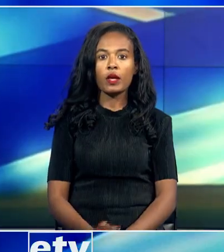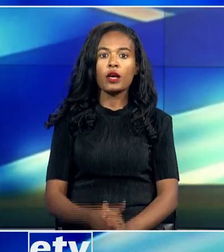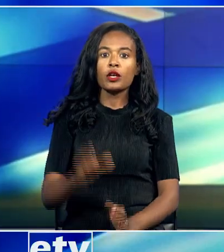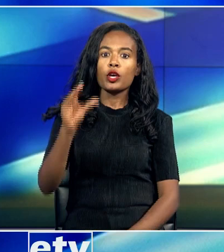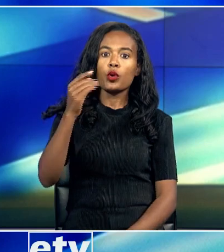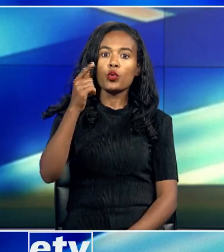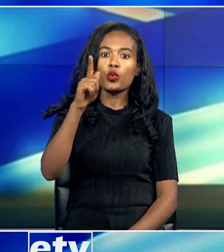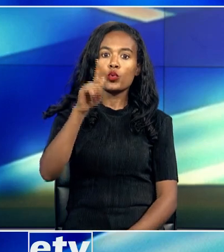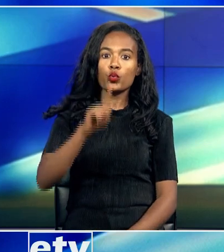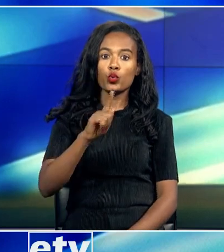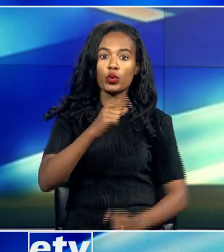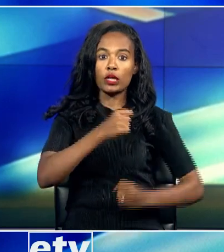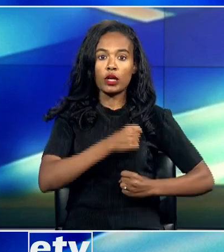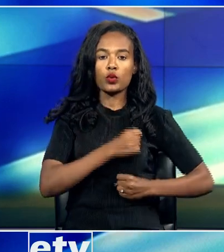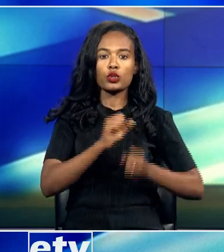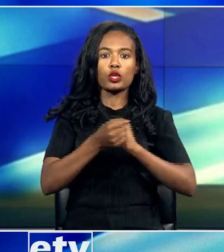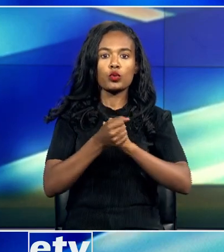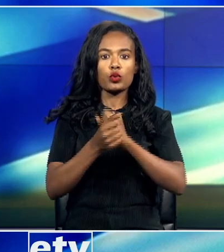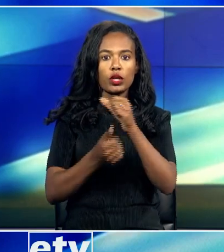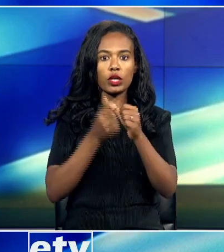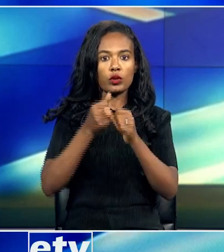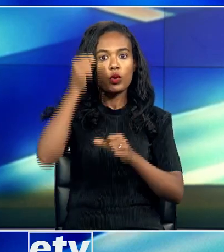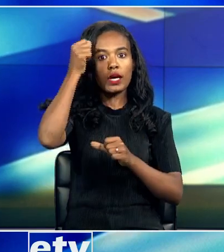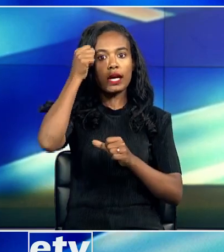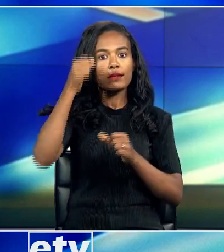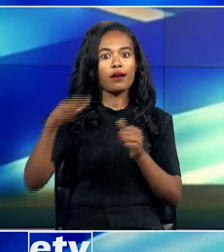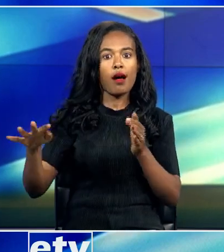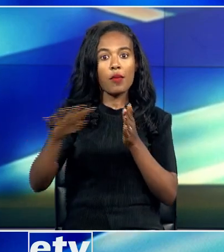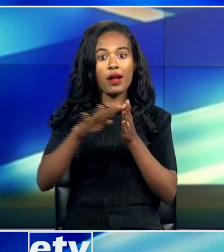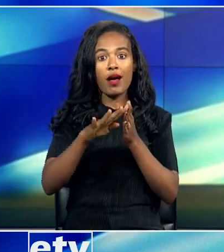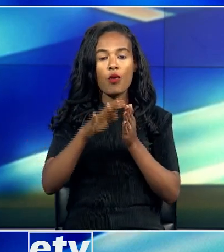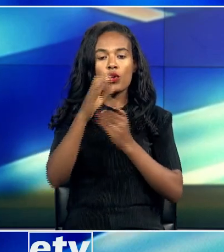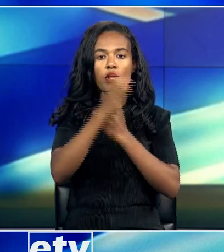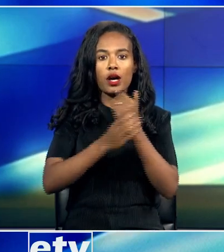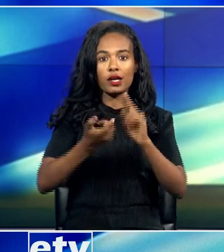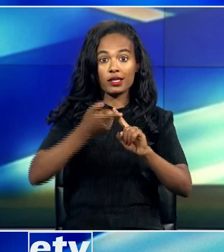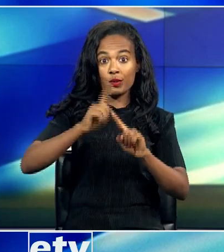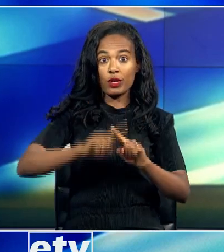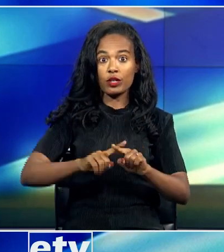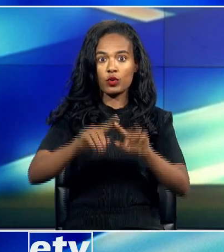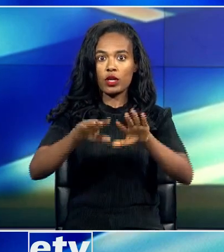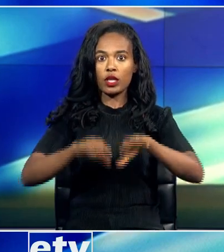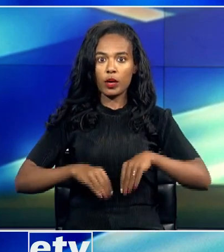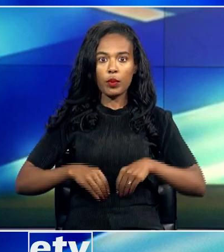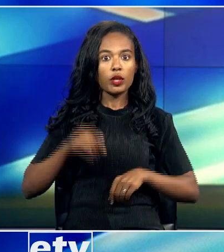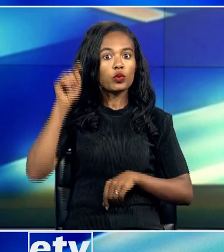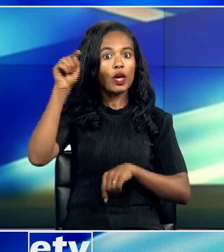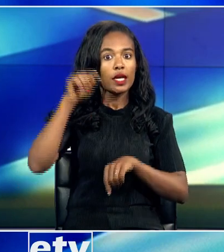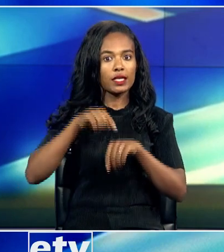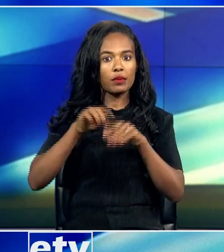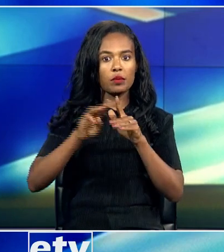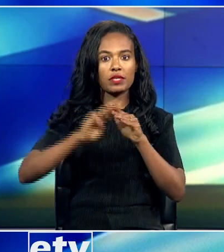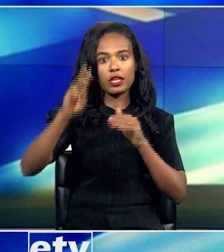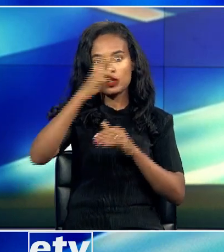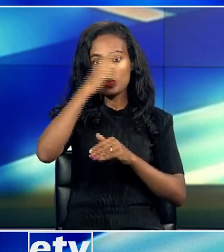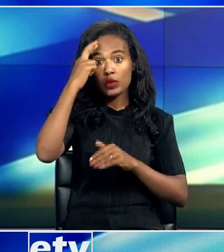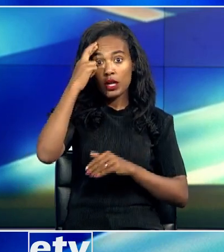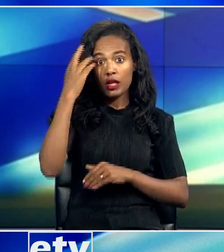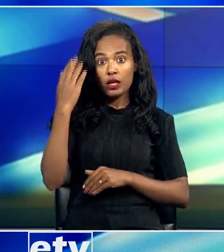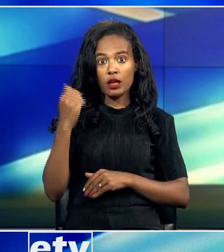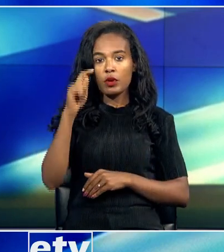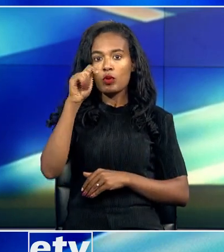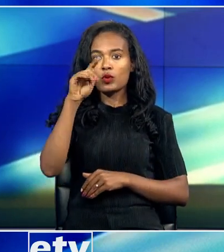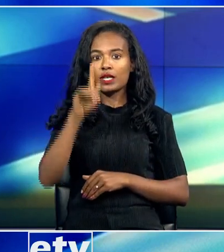የኡጉጉሙ ታጣቂዎች ለውጡን ተከትሎ ከኤርትራ በረሃ ወደ ሀገር ሲገቡ የተቀበላቸው ያኔ ለመሰደዳቸው ምክንያት የነበረው